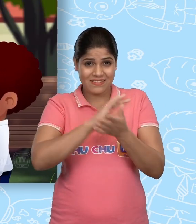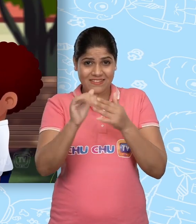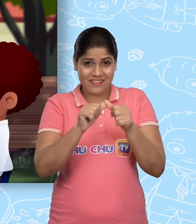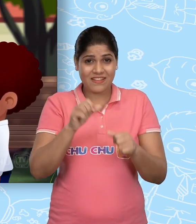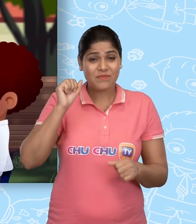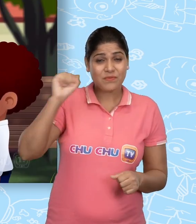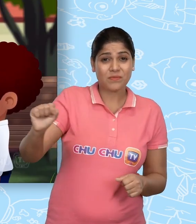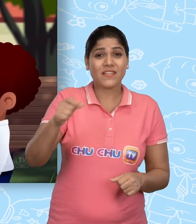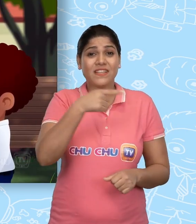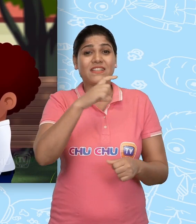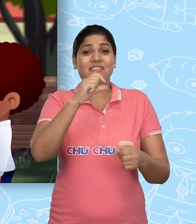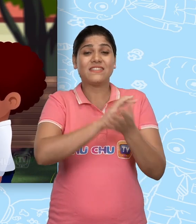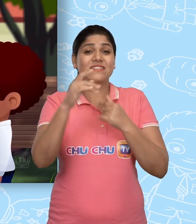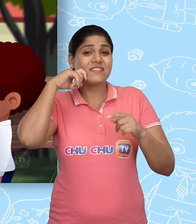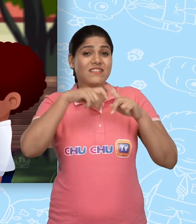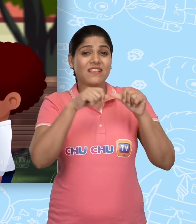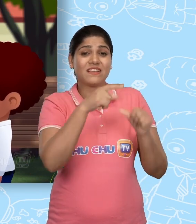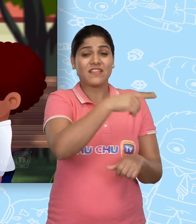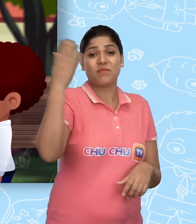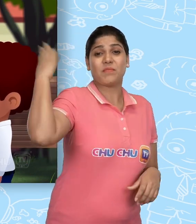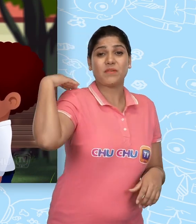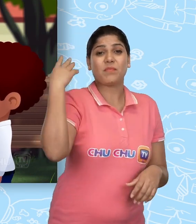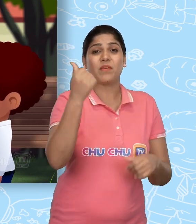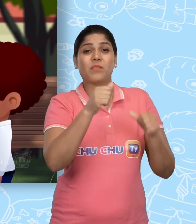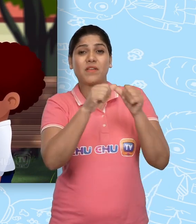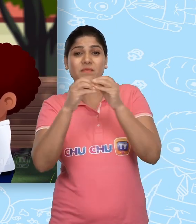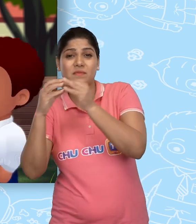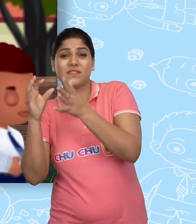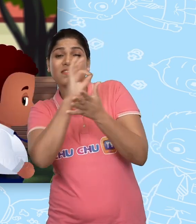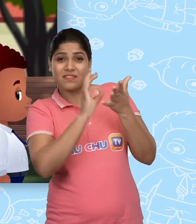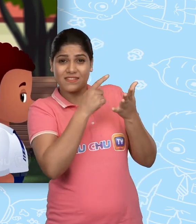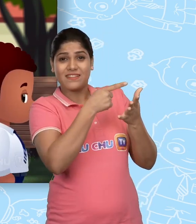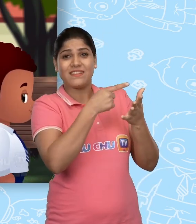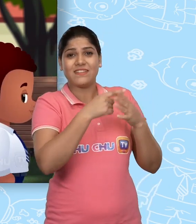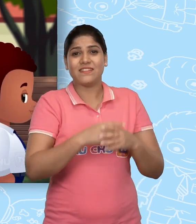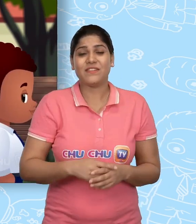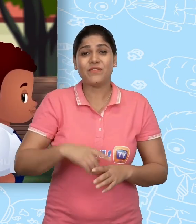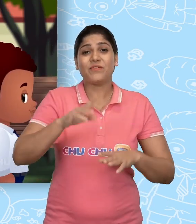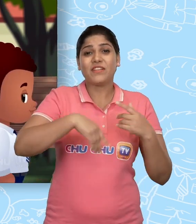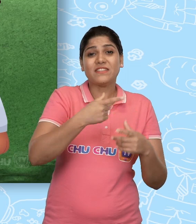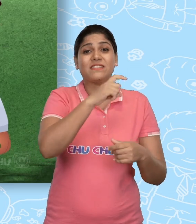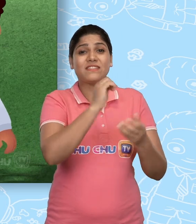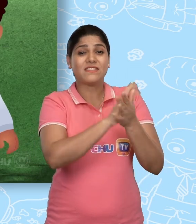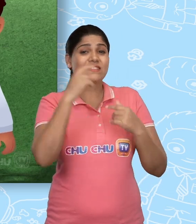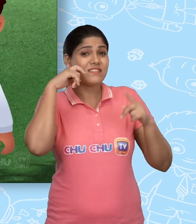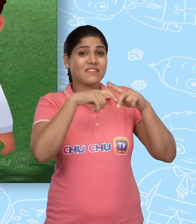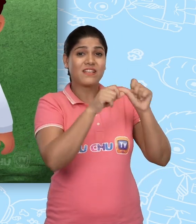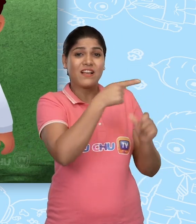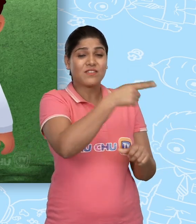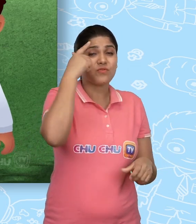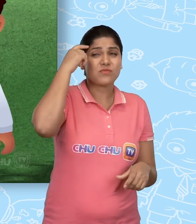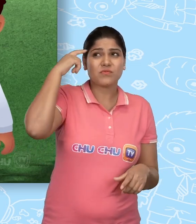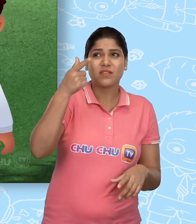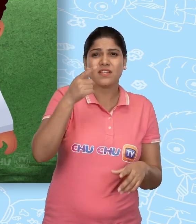चाचा, अब तुम्हें चीका की पीठ पे अपनी उंगली से कोई अक्षर लिखना है। फिर चीका सोच